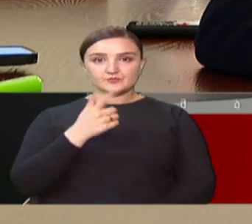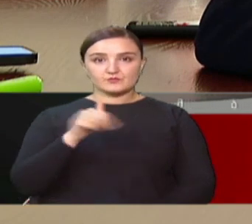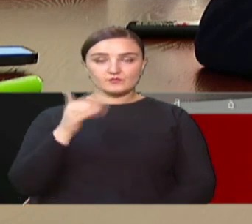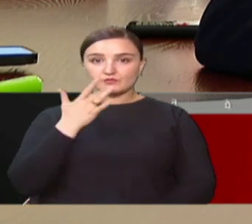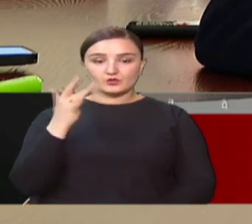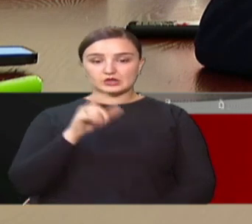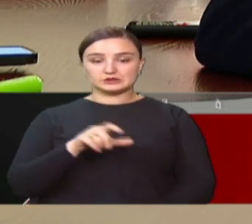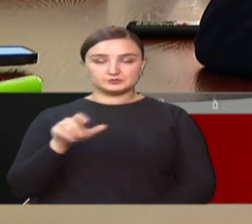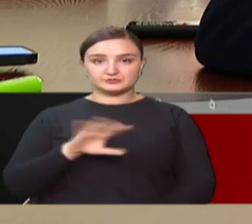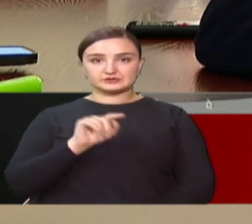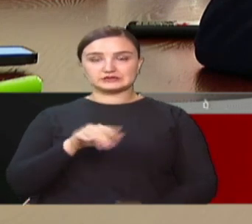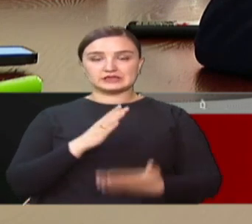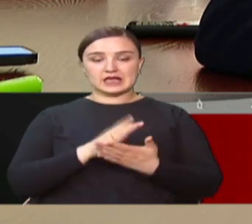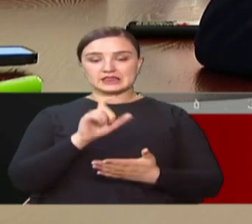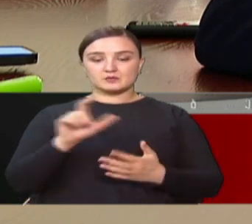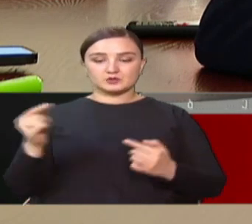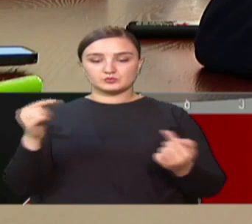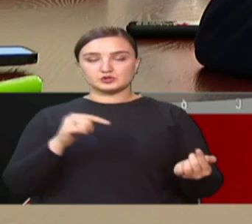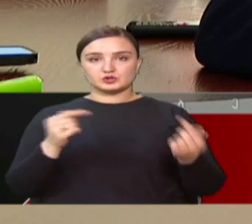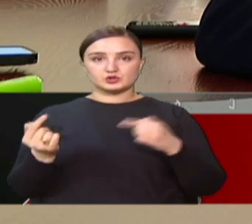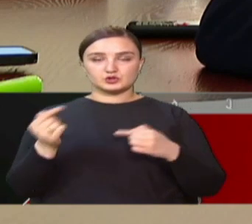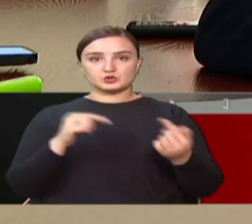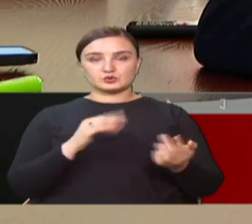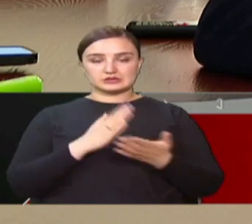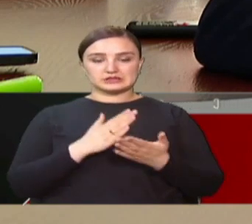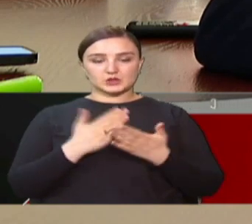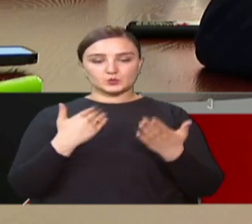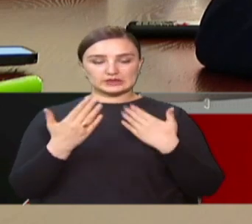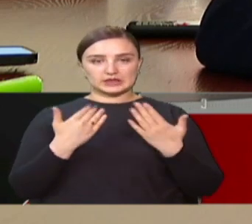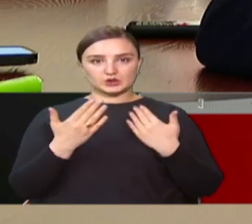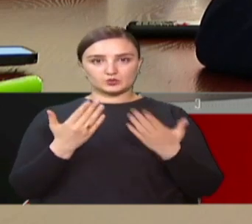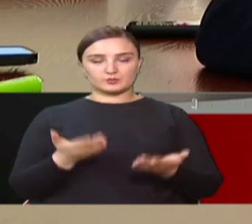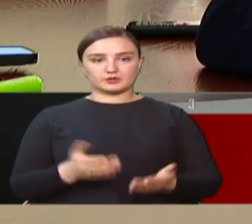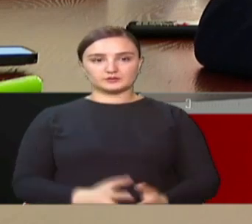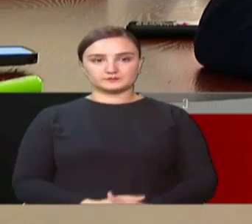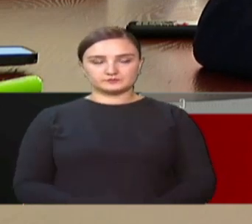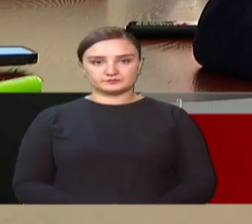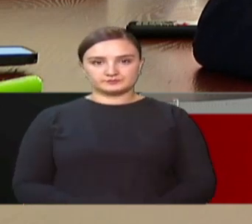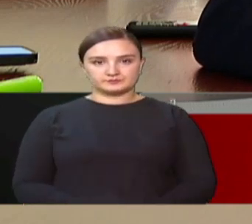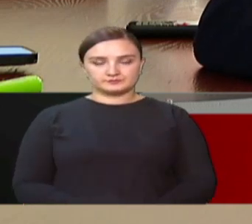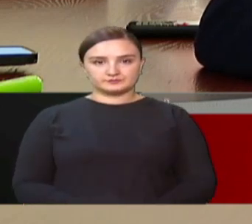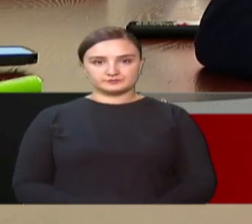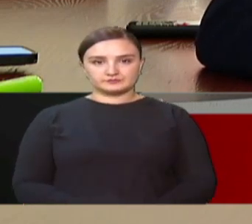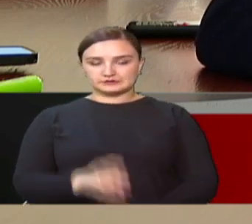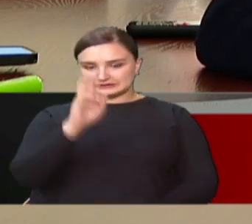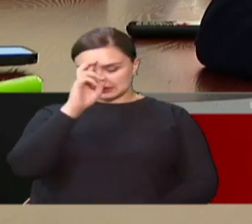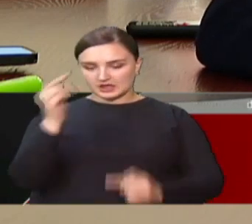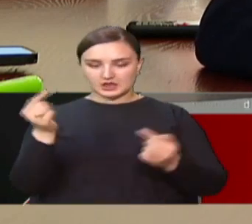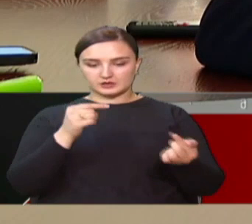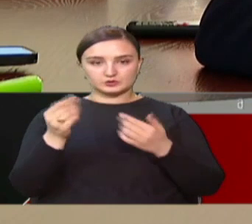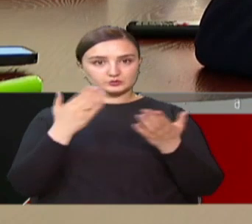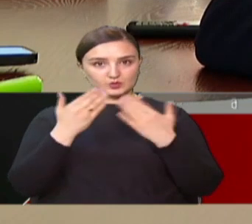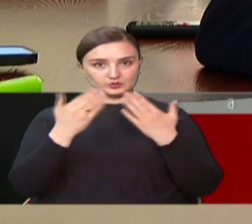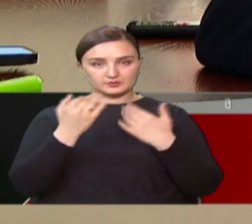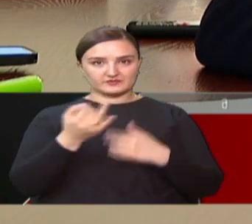ქვეყნები, ხო, აქ არის ადამიანებს შორის არის ურთიერთობა და სახელმწიფოს შორის ურთიერთობა და ბოლოს და